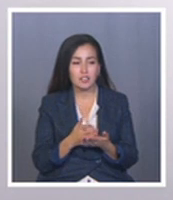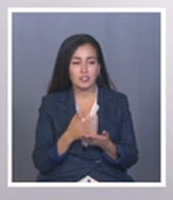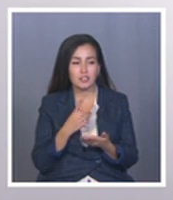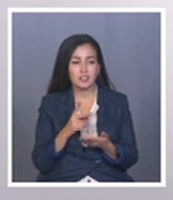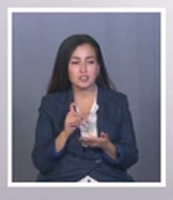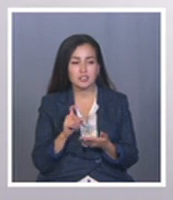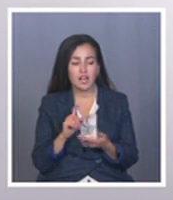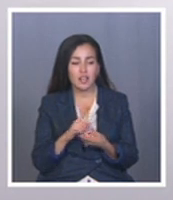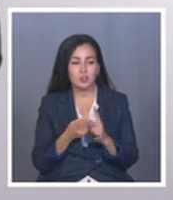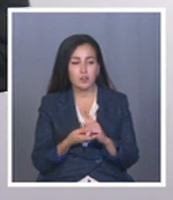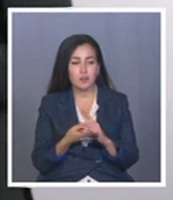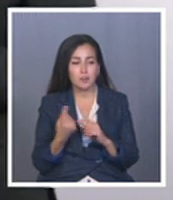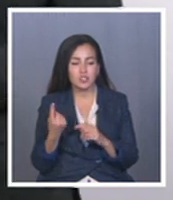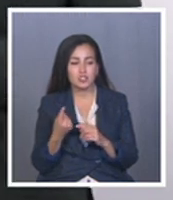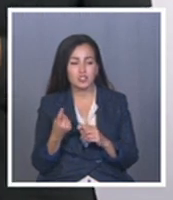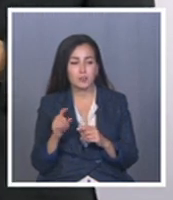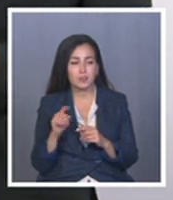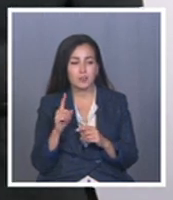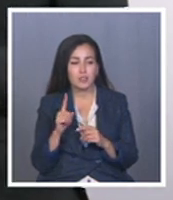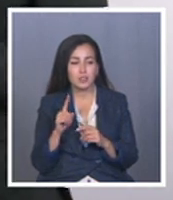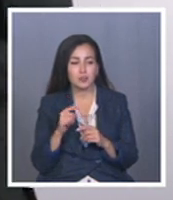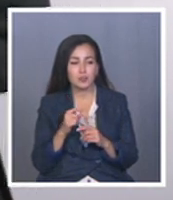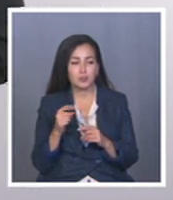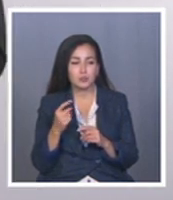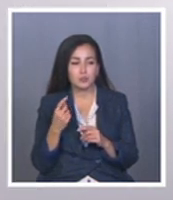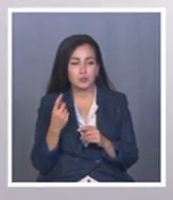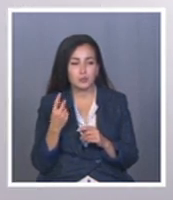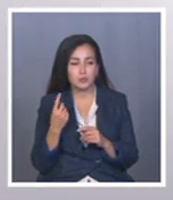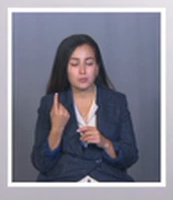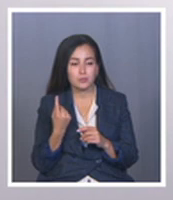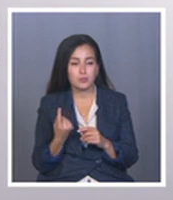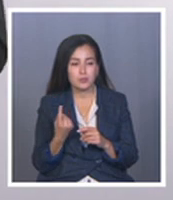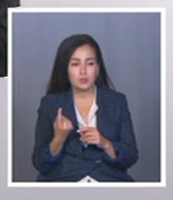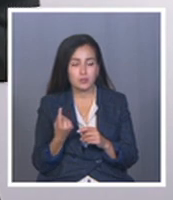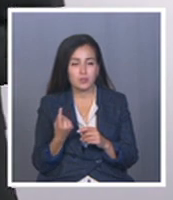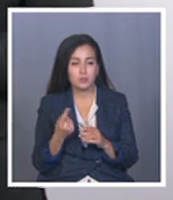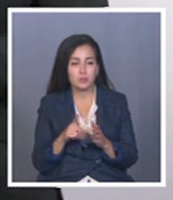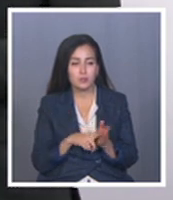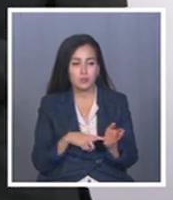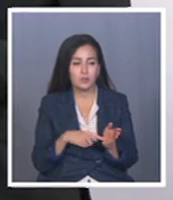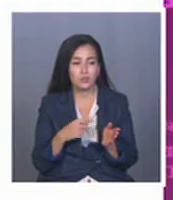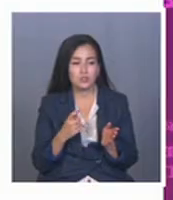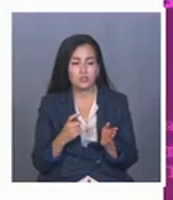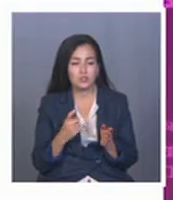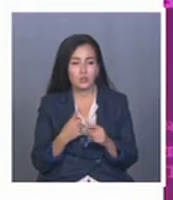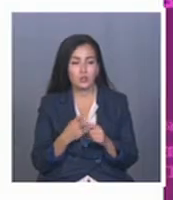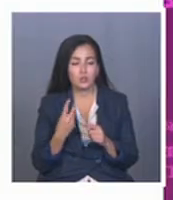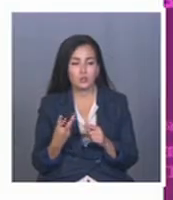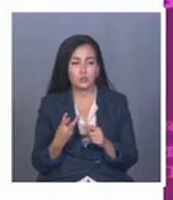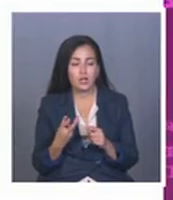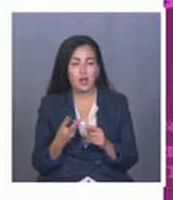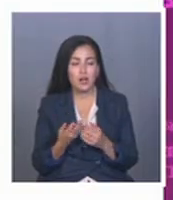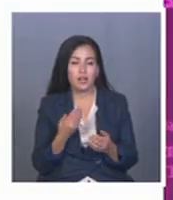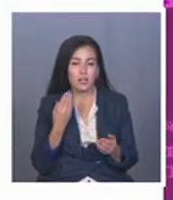айнымалысы. Бірінші бөлшек 1 бөлінген x минус 3, азайтылған 1 бөлінген x қосылған 3. Алдыңғы